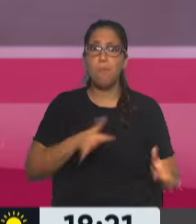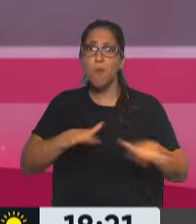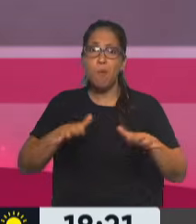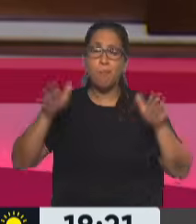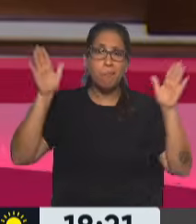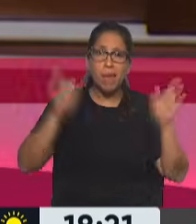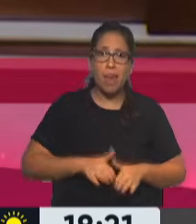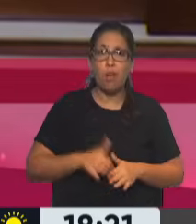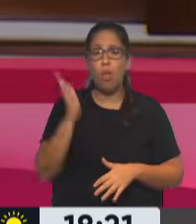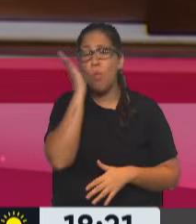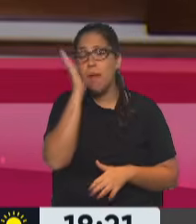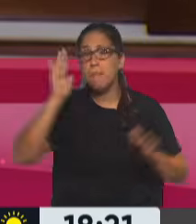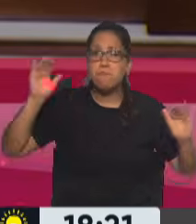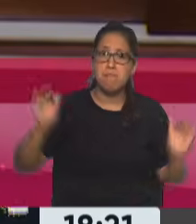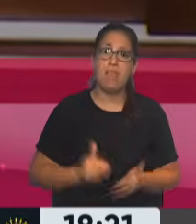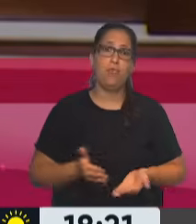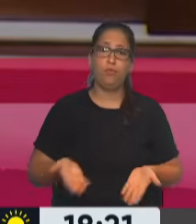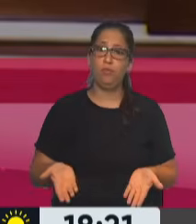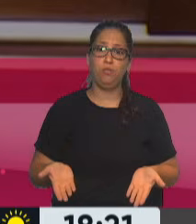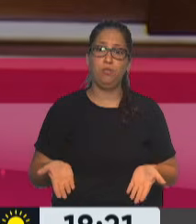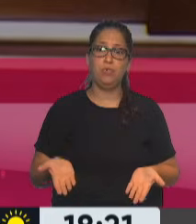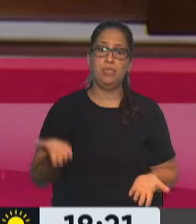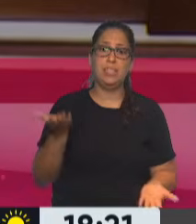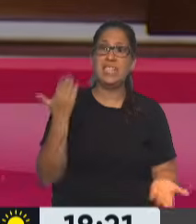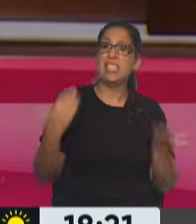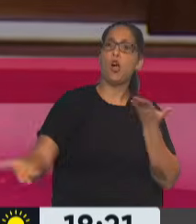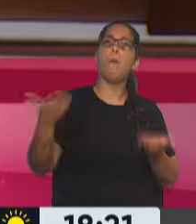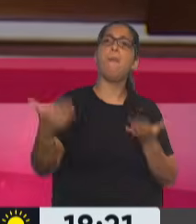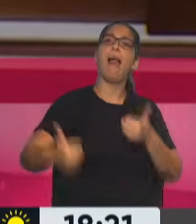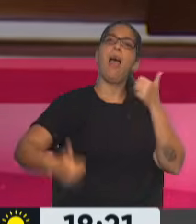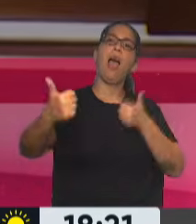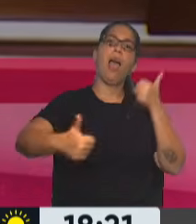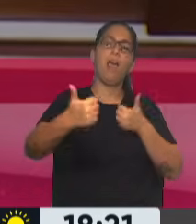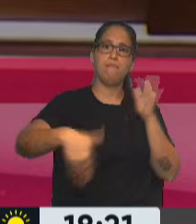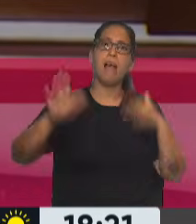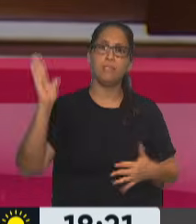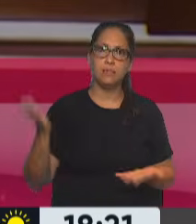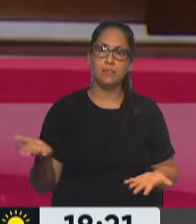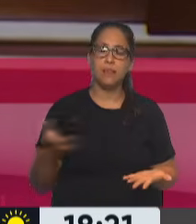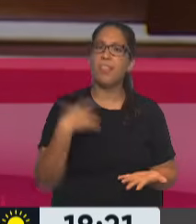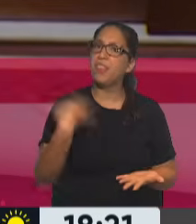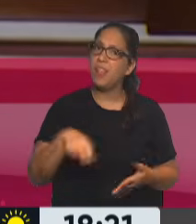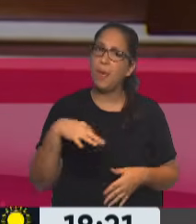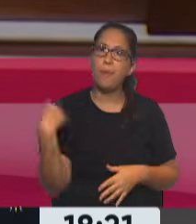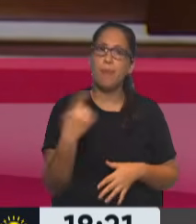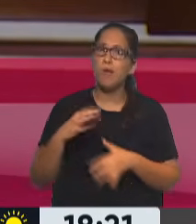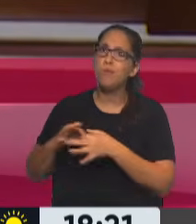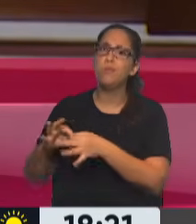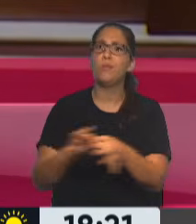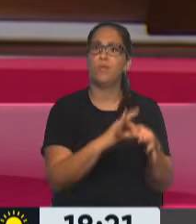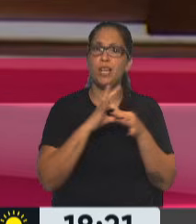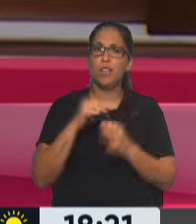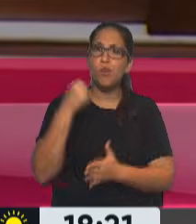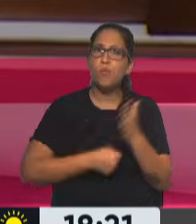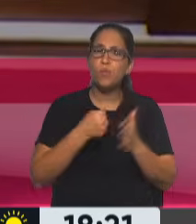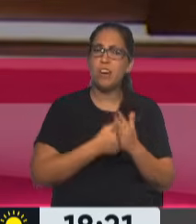moins, se comparent davantage. Il me semble que nous pourrions et que nous devrions nous rassembler derrière un combat simple et essentiel,